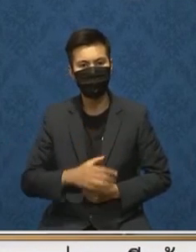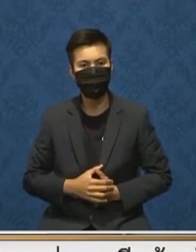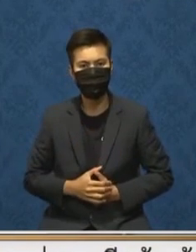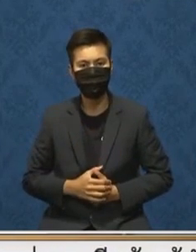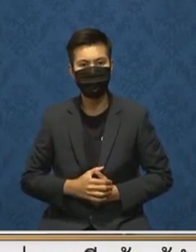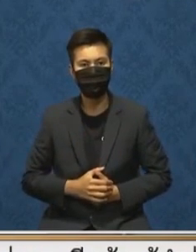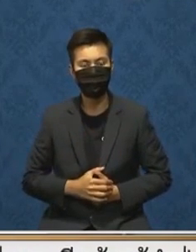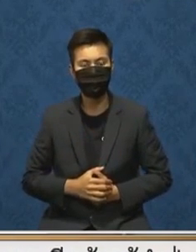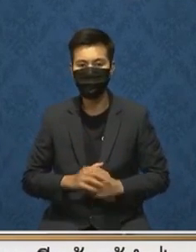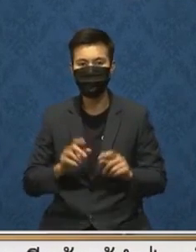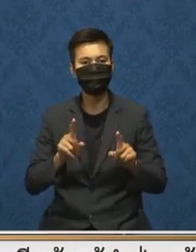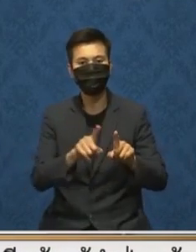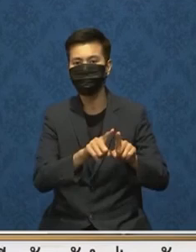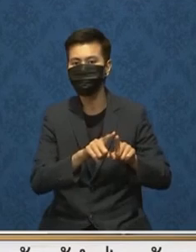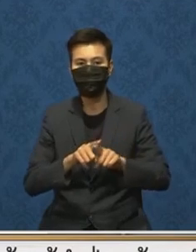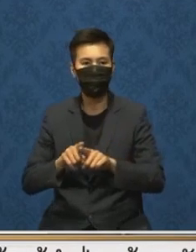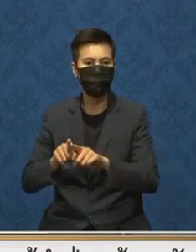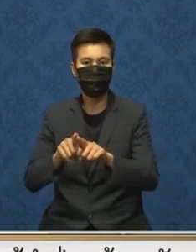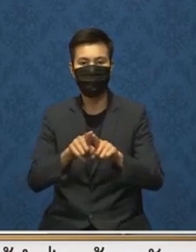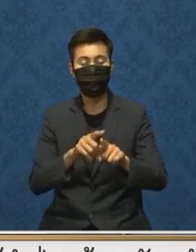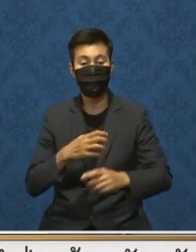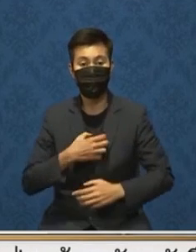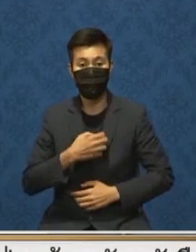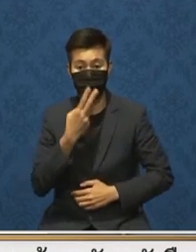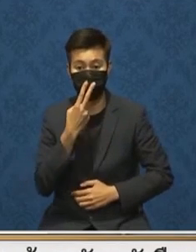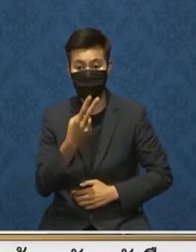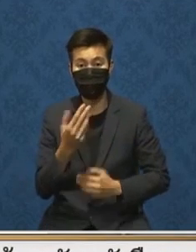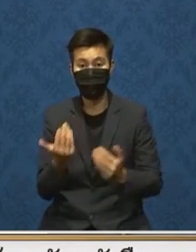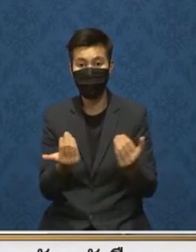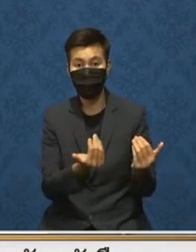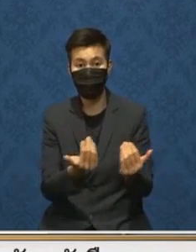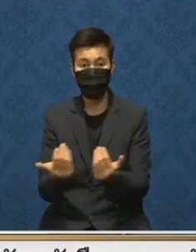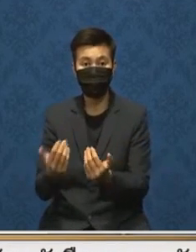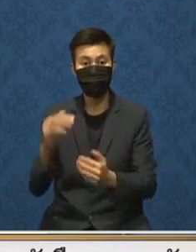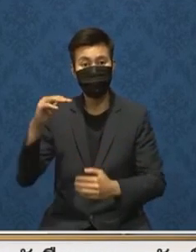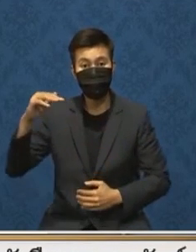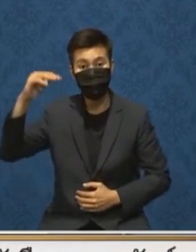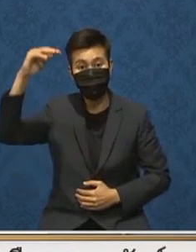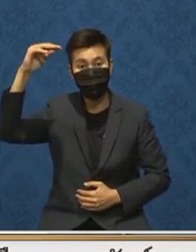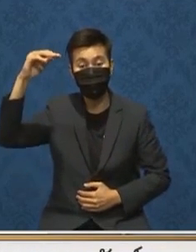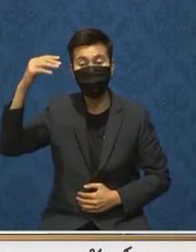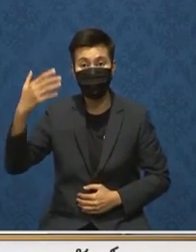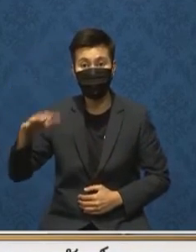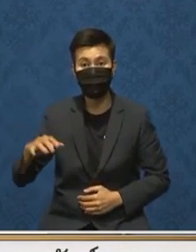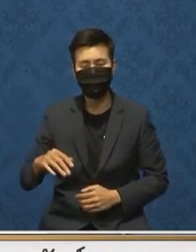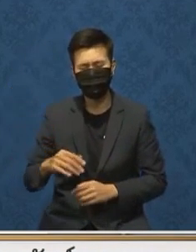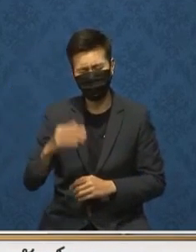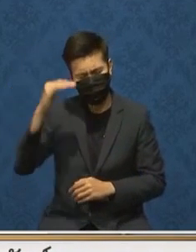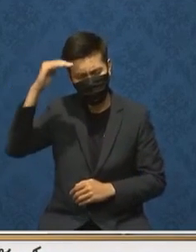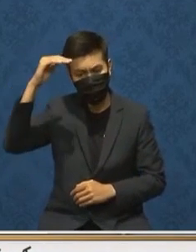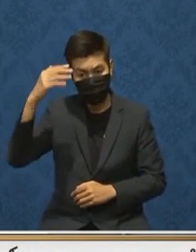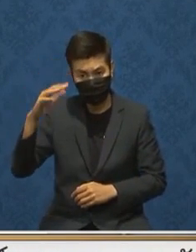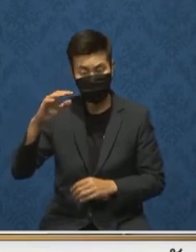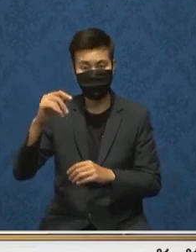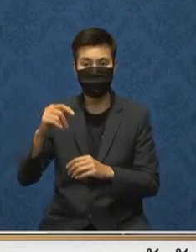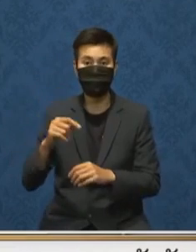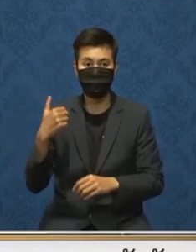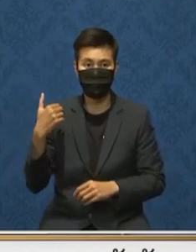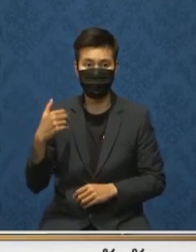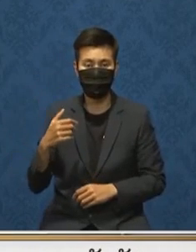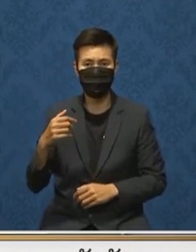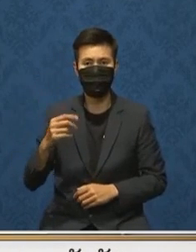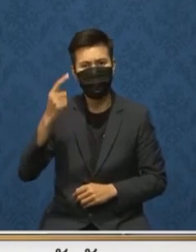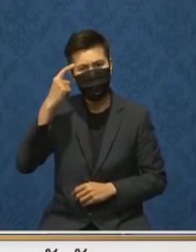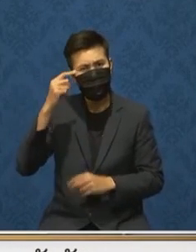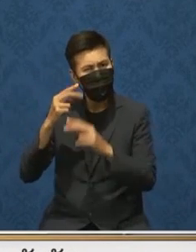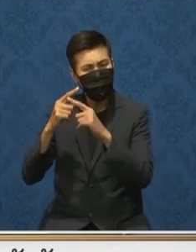เหมือนกันทุกคนเราอยากจะเห็นลูกเราโตไปอย่างมีความหวังมีทางเดินของตนเองซึ่งเรา